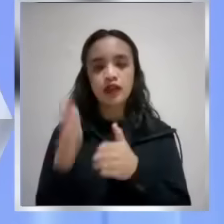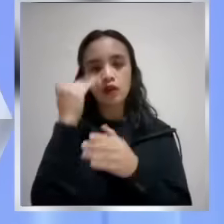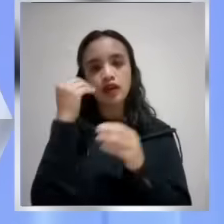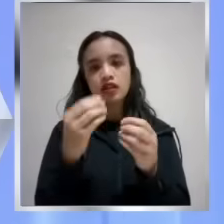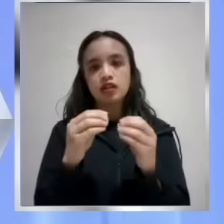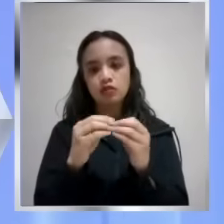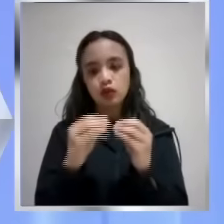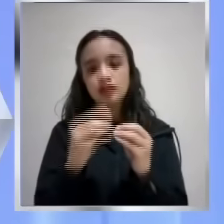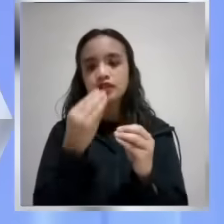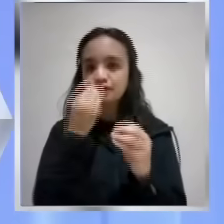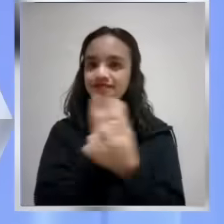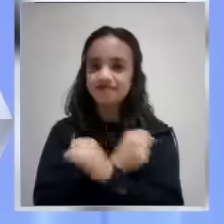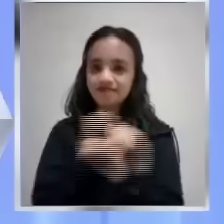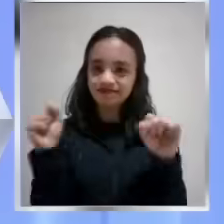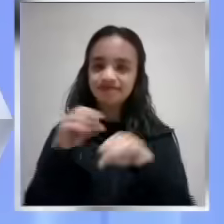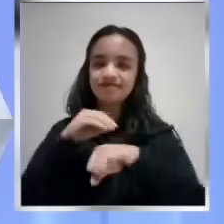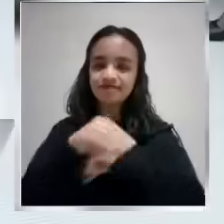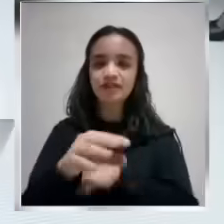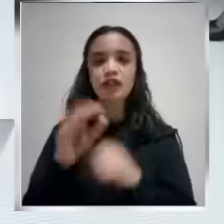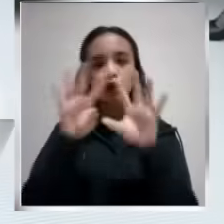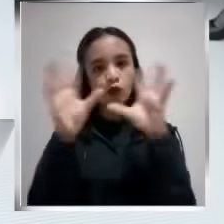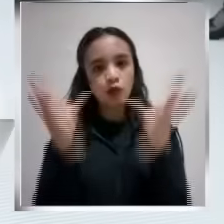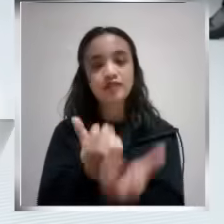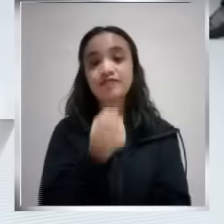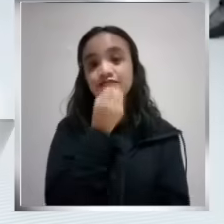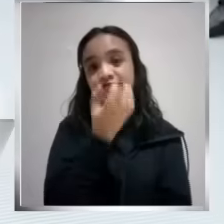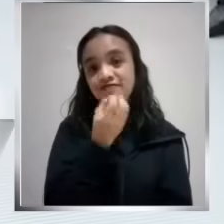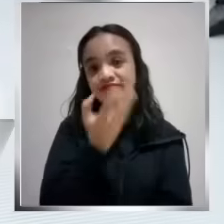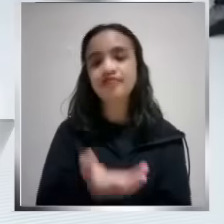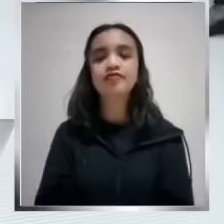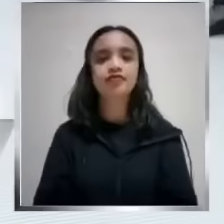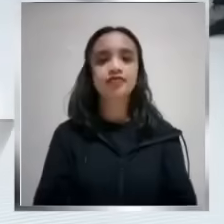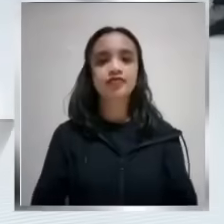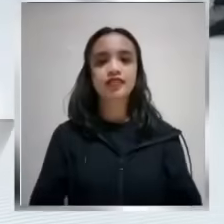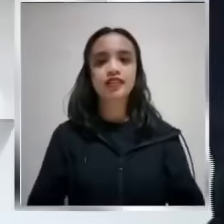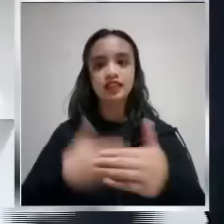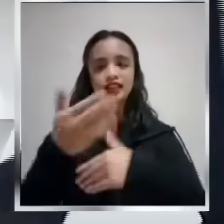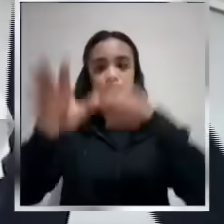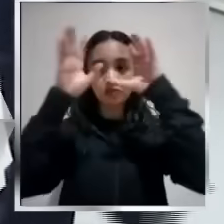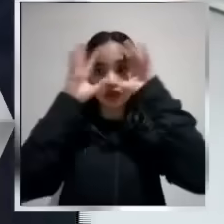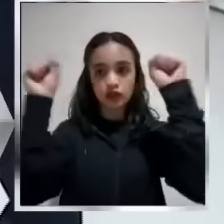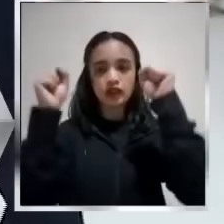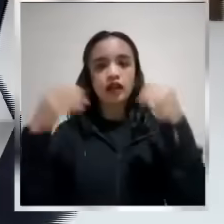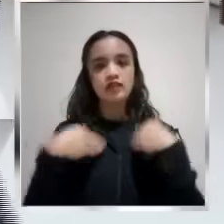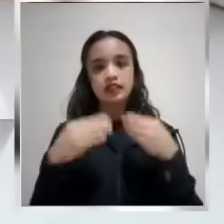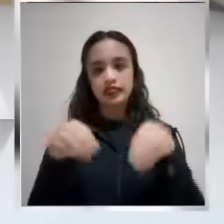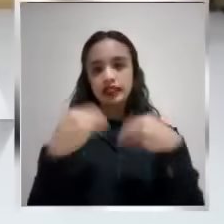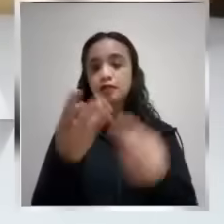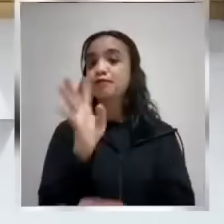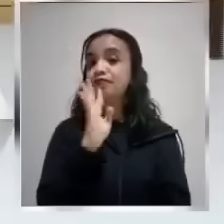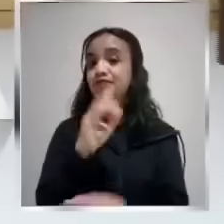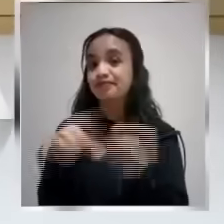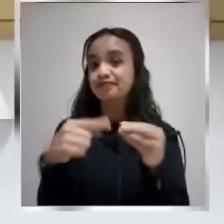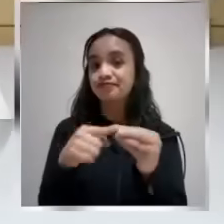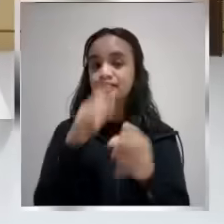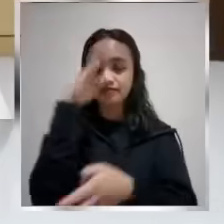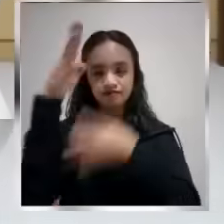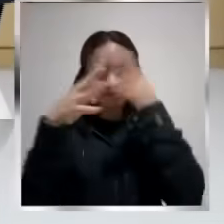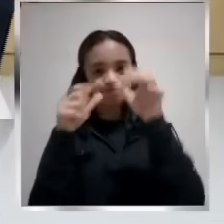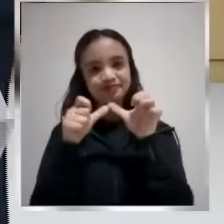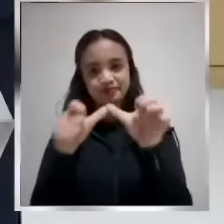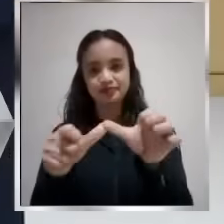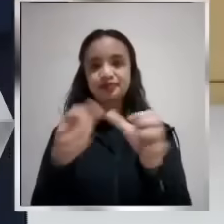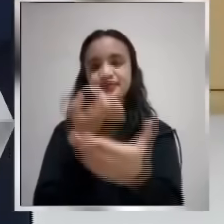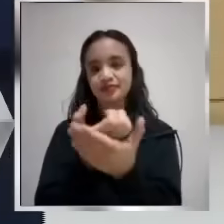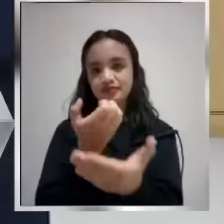warming Nagbibigay din ng o Nagbigay din ang pangulo ng speech kaugnay sa creative at sustainable economy sinaksihan